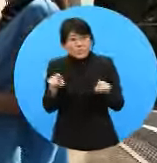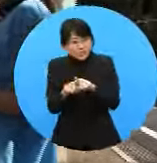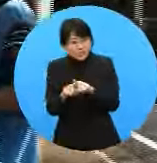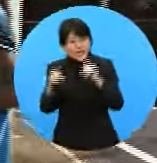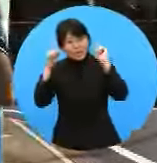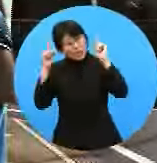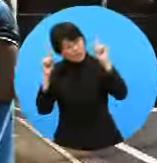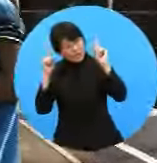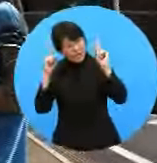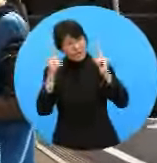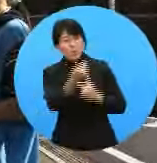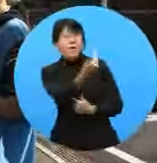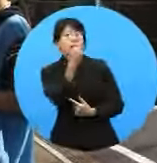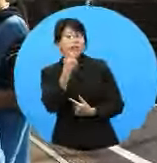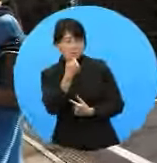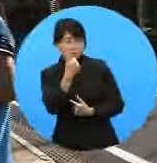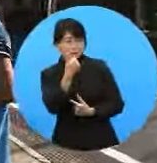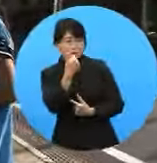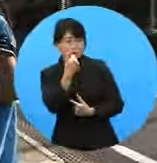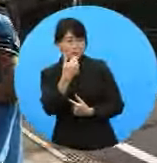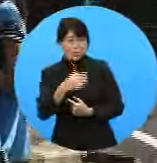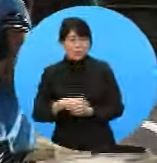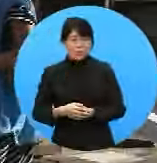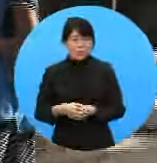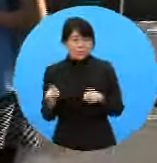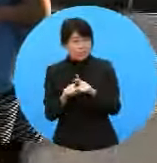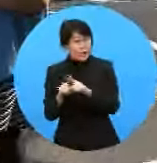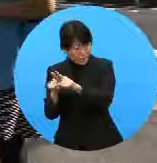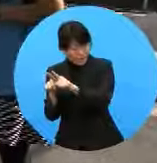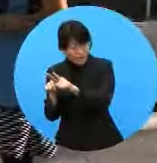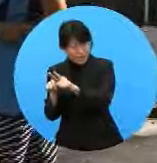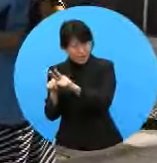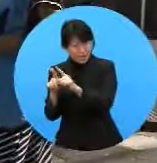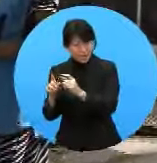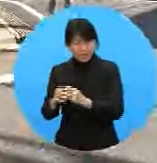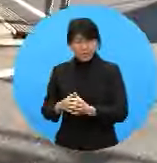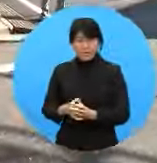一緒に遊んどいてってお願いされたんだけど、一緒に行こうか。